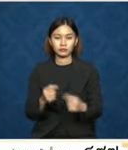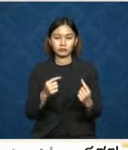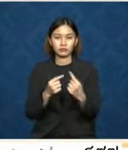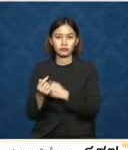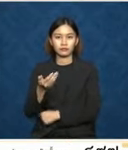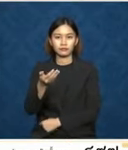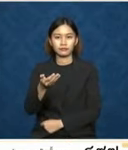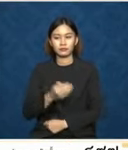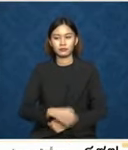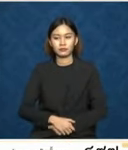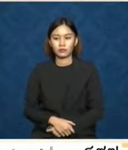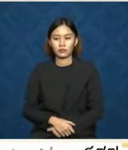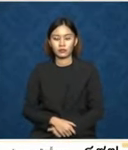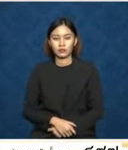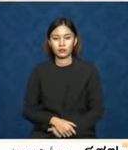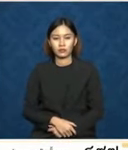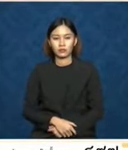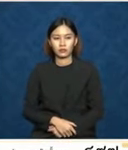อัคเดชวงษ์